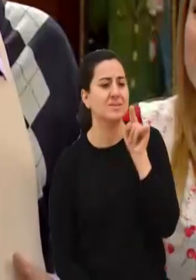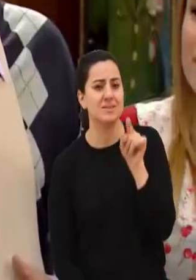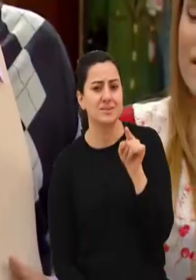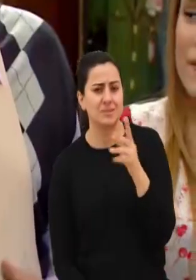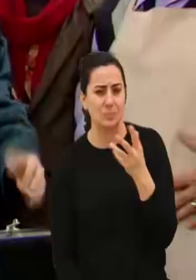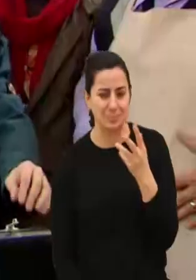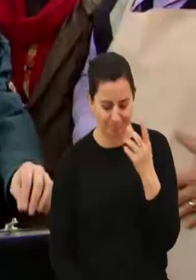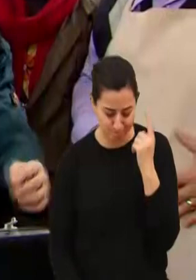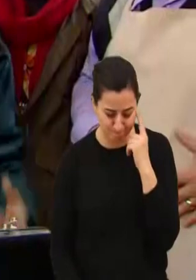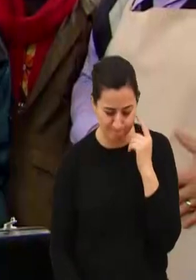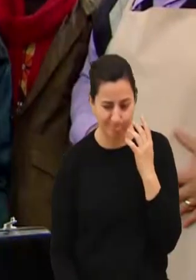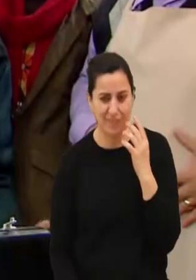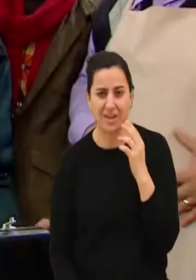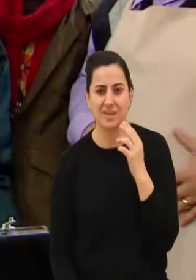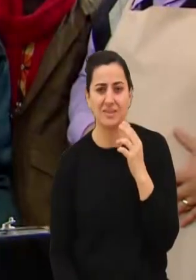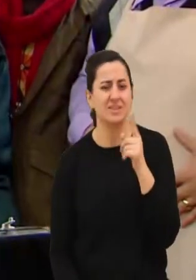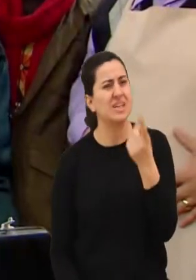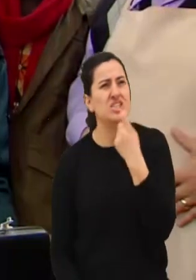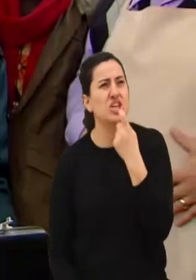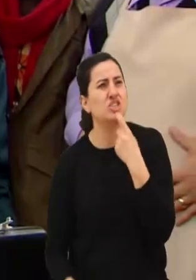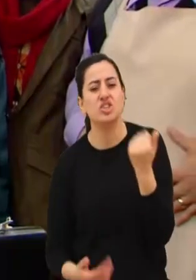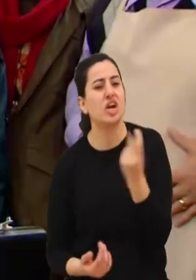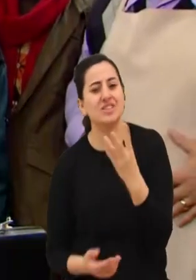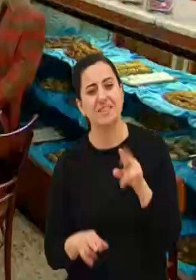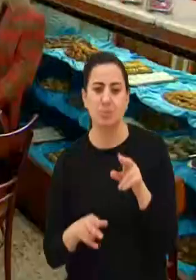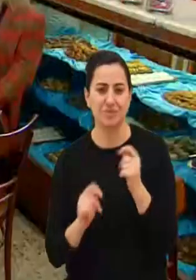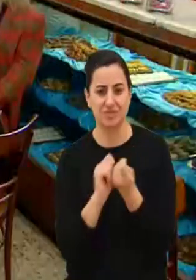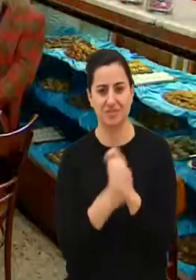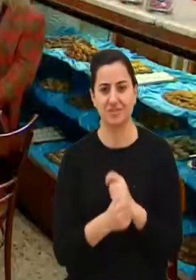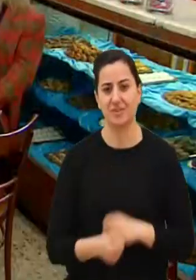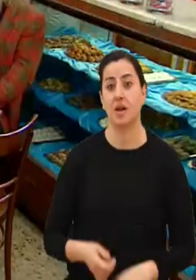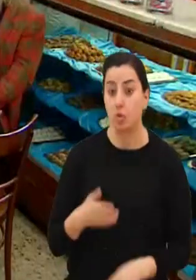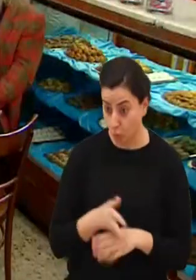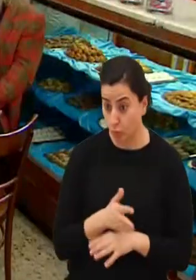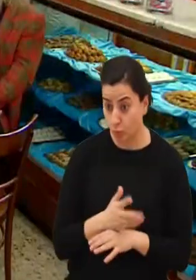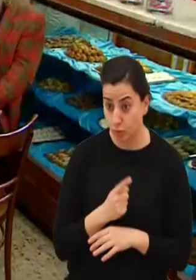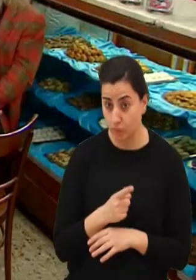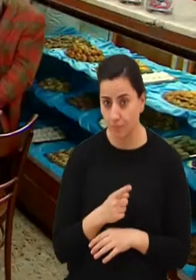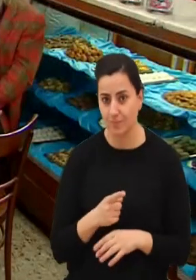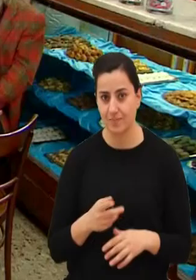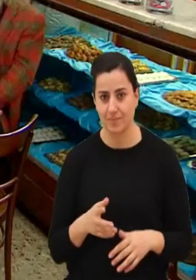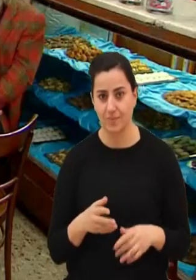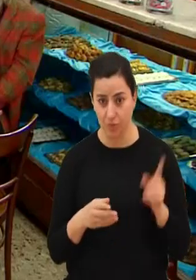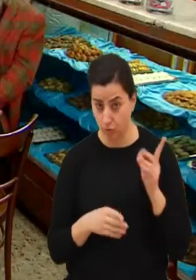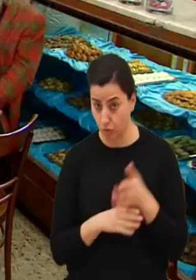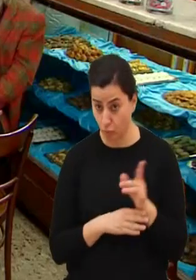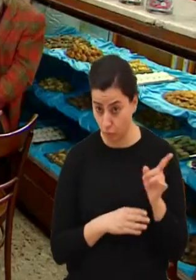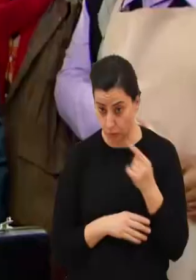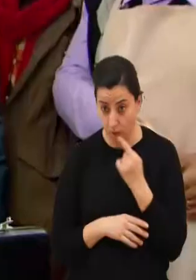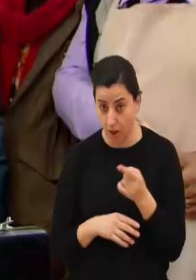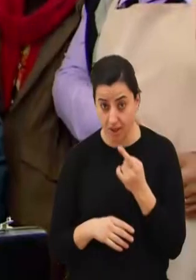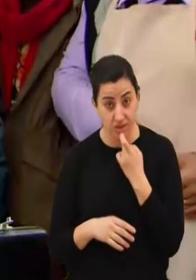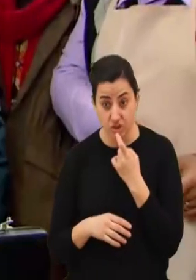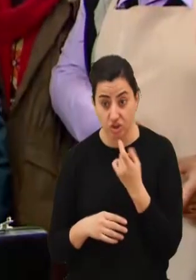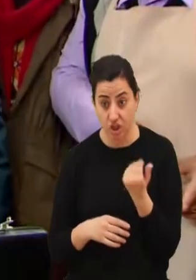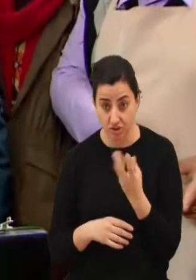demek? Ne demek? Kaç yaşındasın gibi bir sorudur mesela. Doğru mu? Doğru mu? How are you ile karışıyor değil mi abi? Doğru mu? How are you nasılsın? Bu